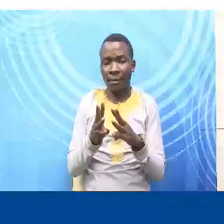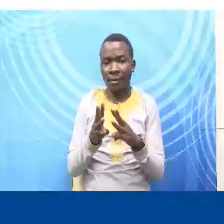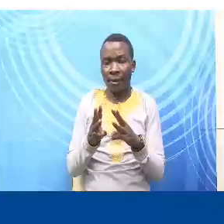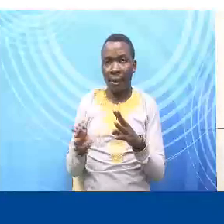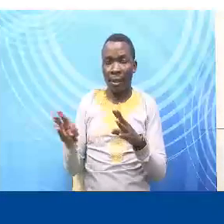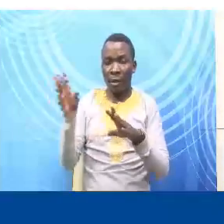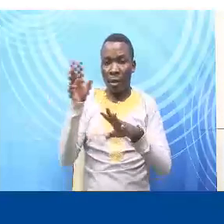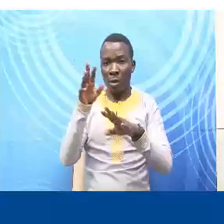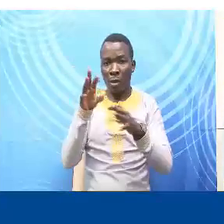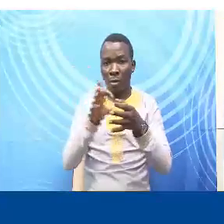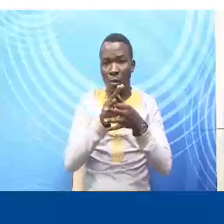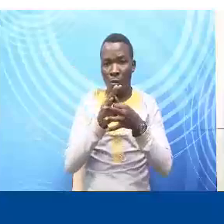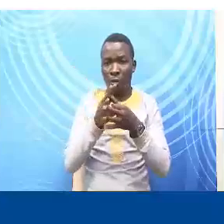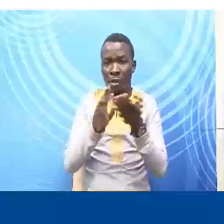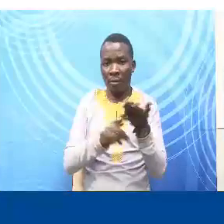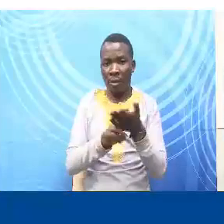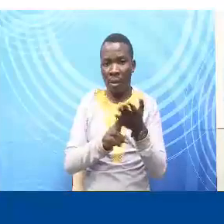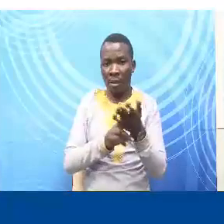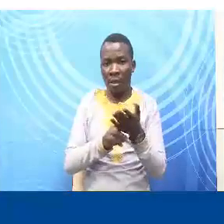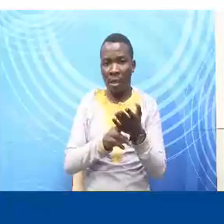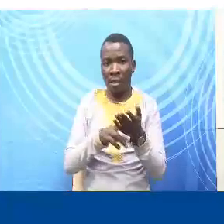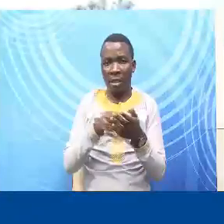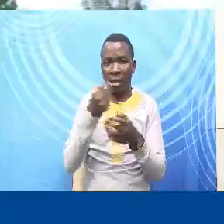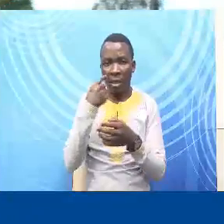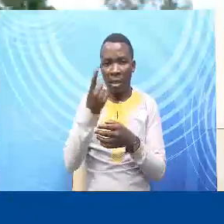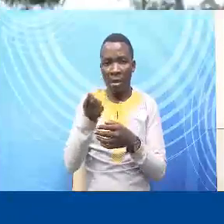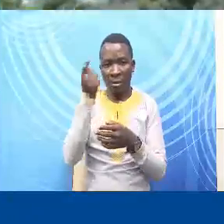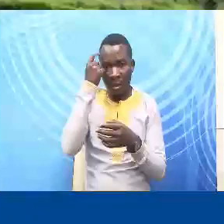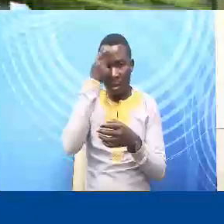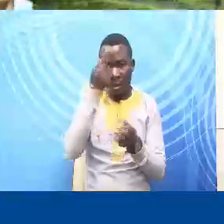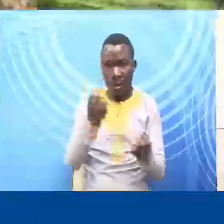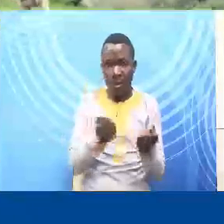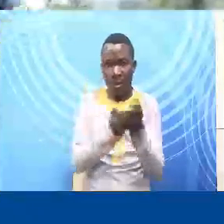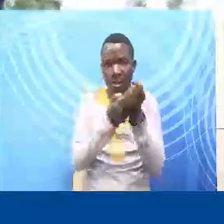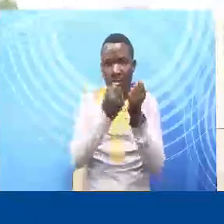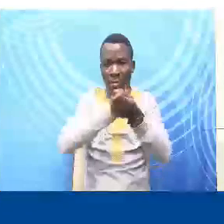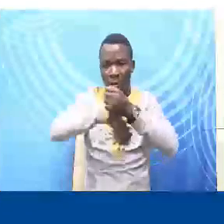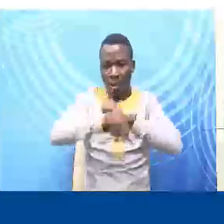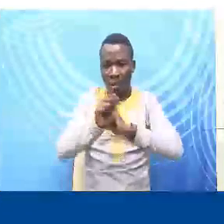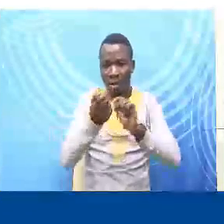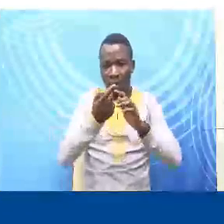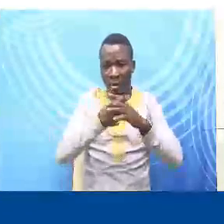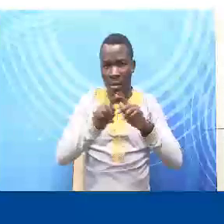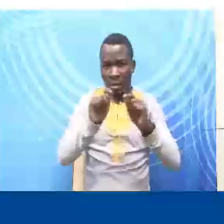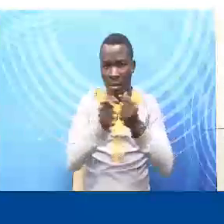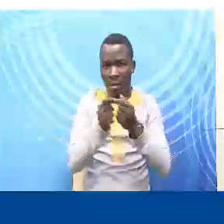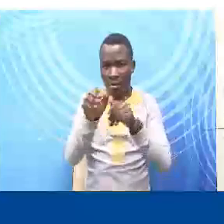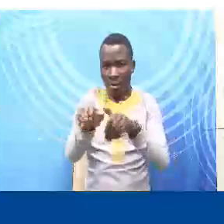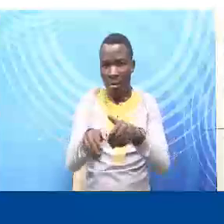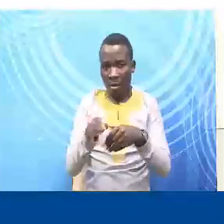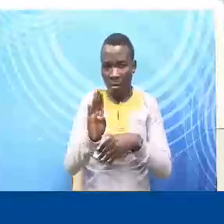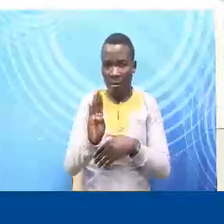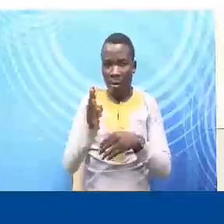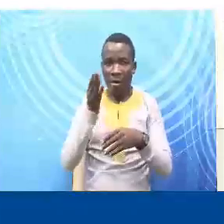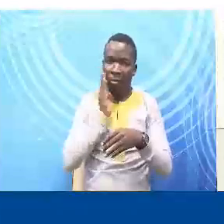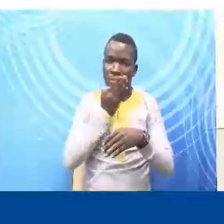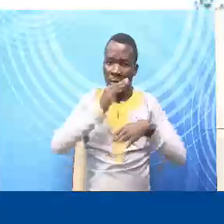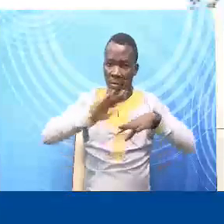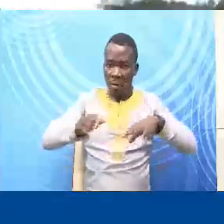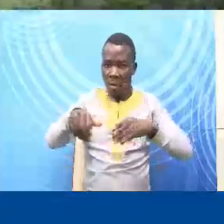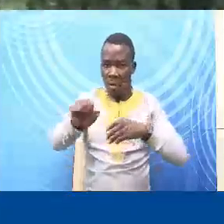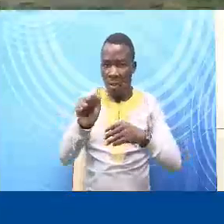guhuza imikoreshereze. Dore ko ngo na leta ibunganira muri iki gikorwa cyo gutangiza igihembwe cy'ihinga B mu gishanga cya Rutendere hibazwa ahanini mu gutera